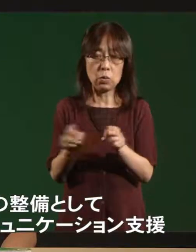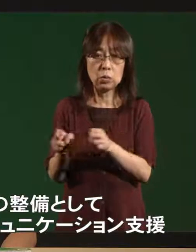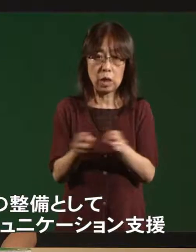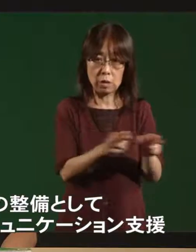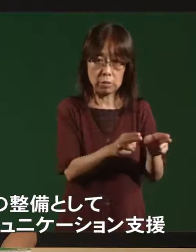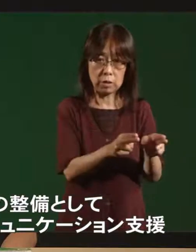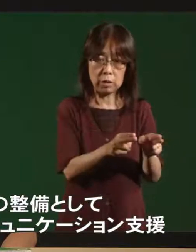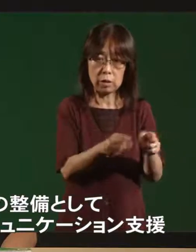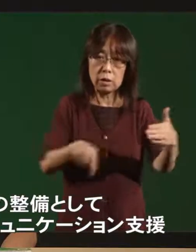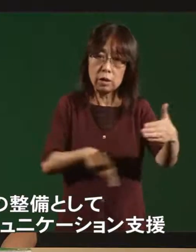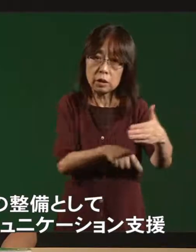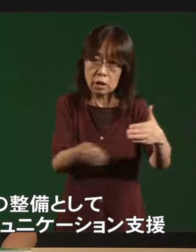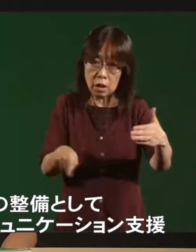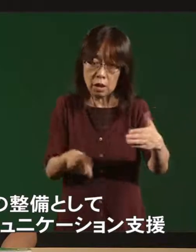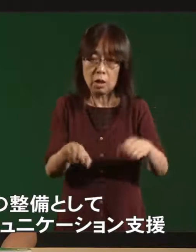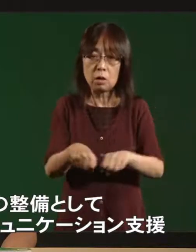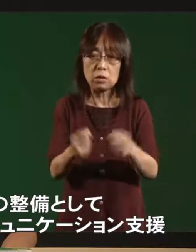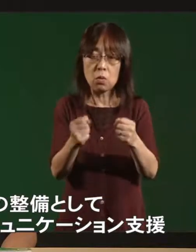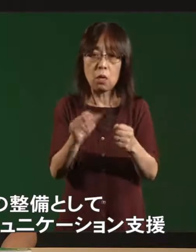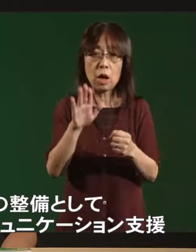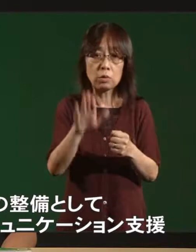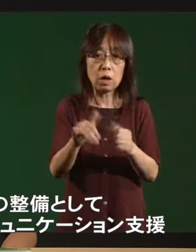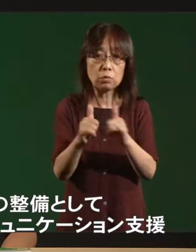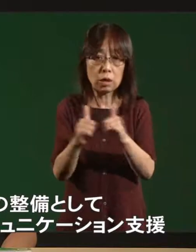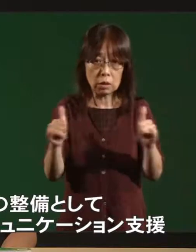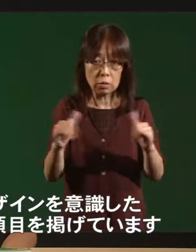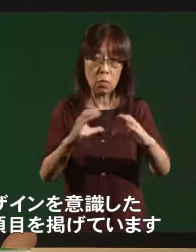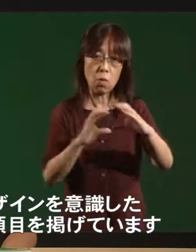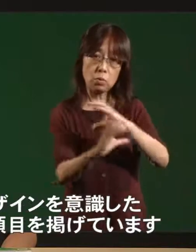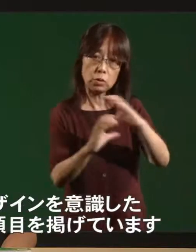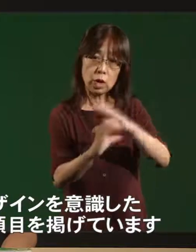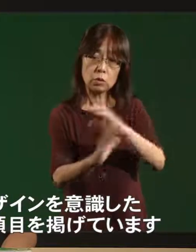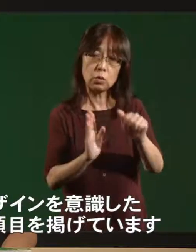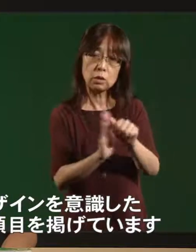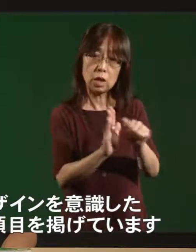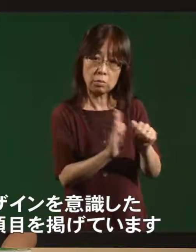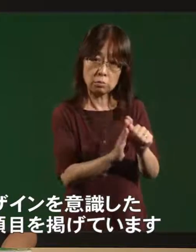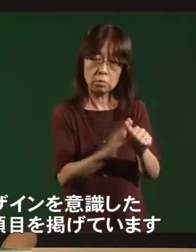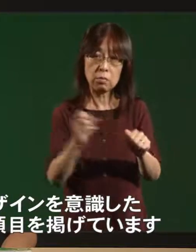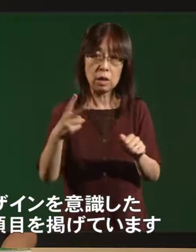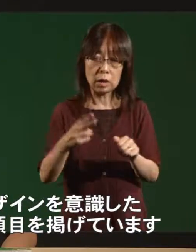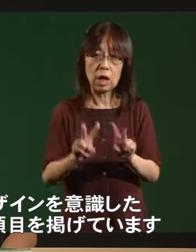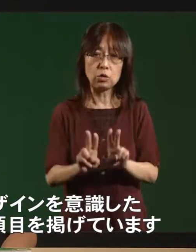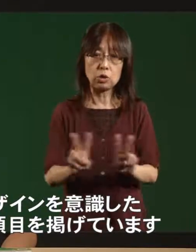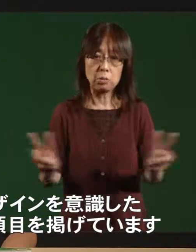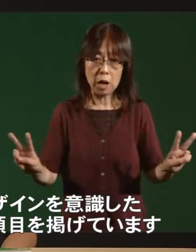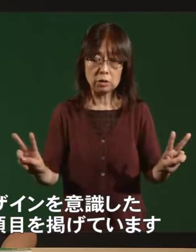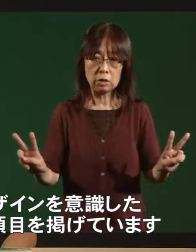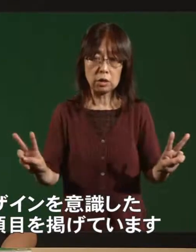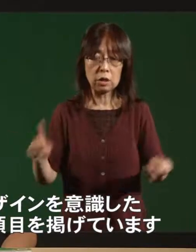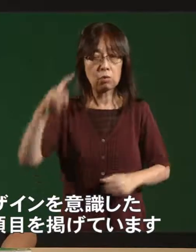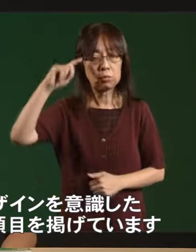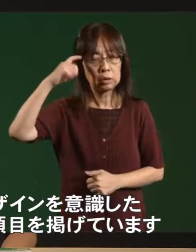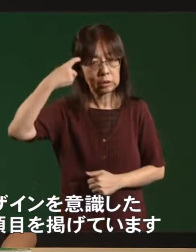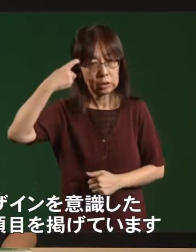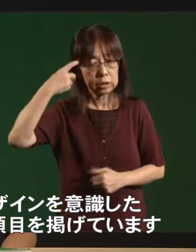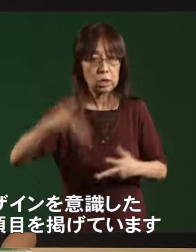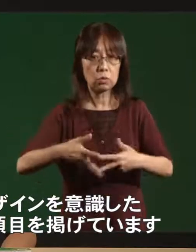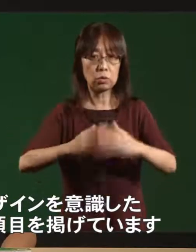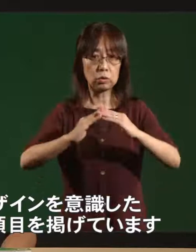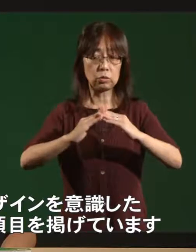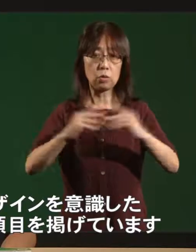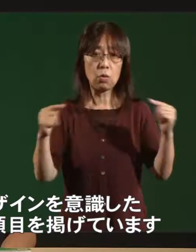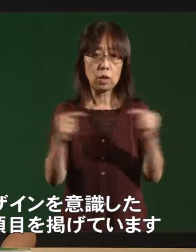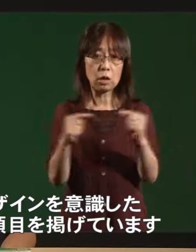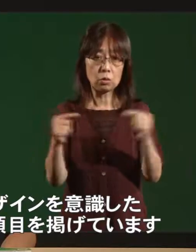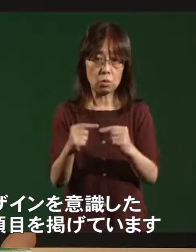て障害のある方のコミュニケーション支援及びユニバーサルザインを意識した取り組みの検討の